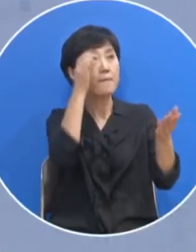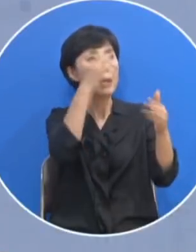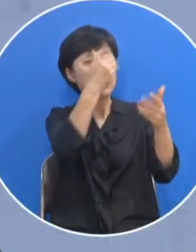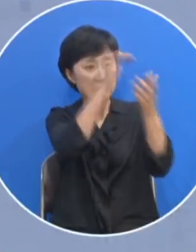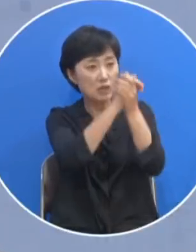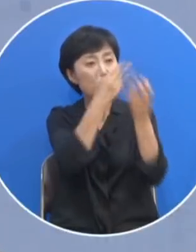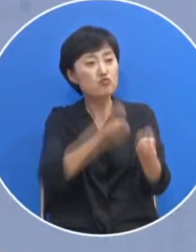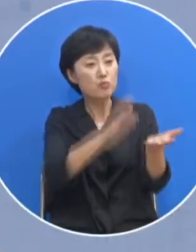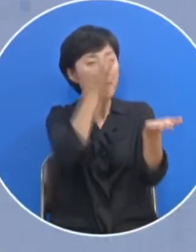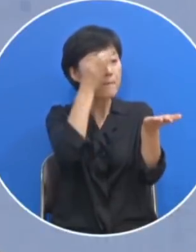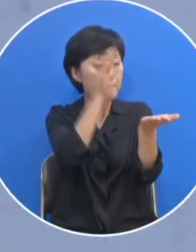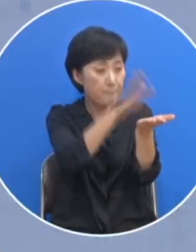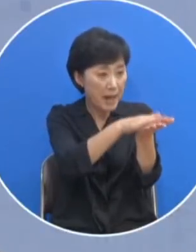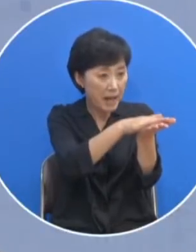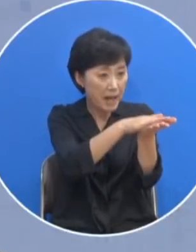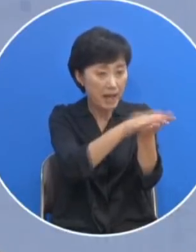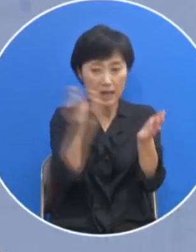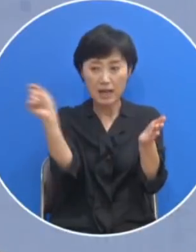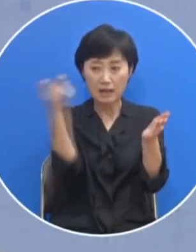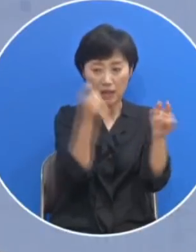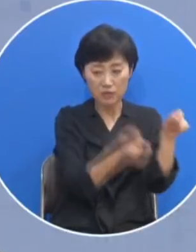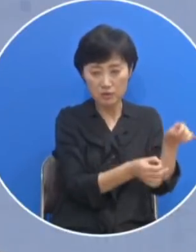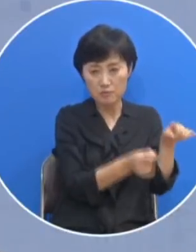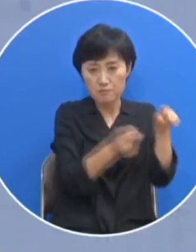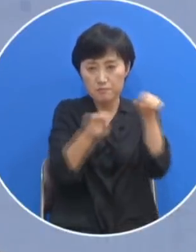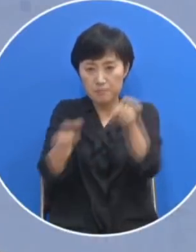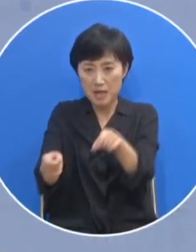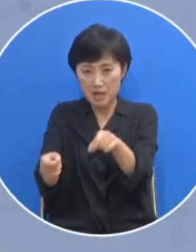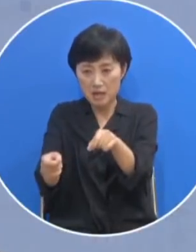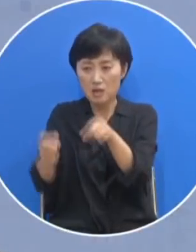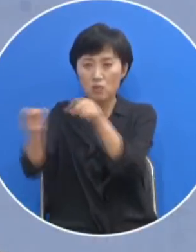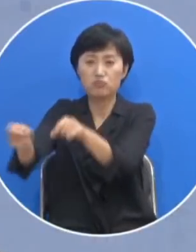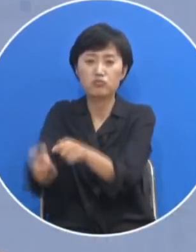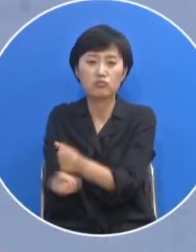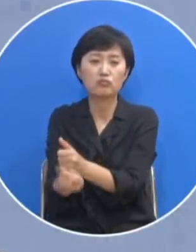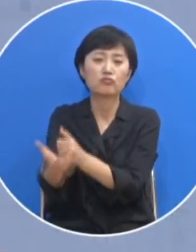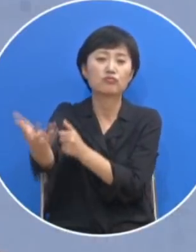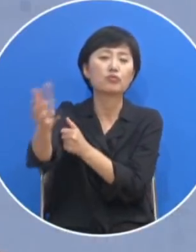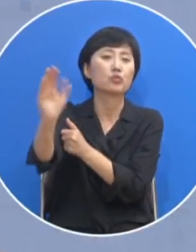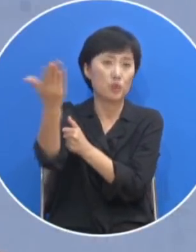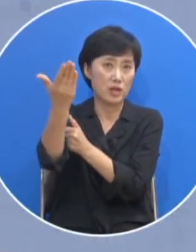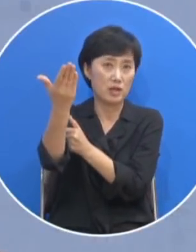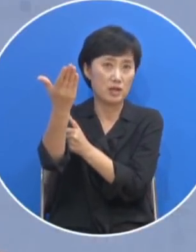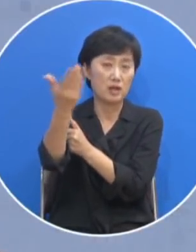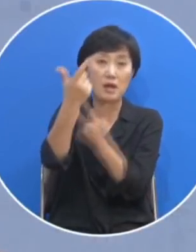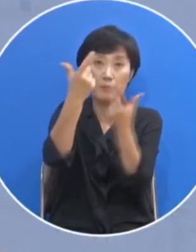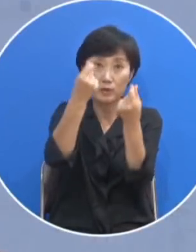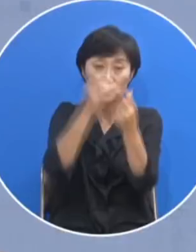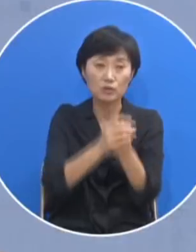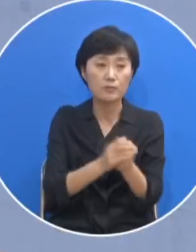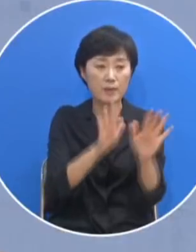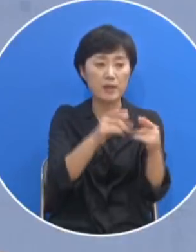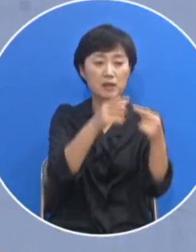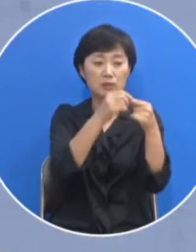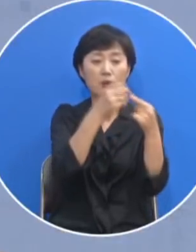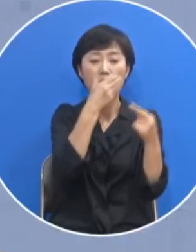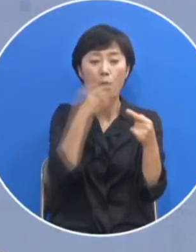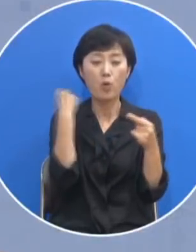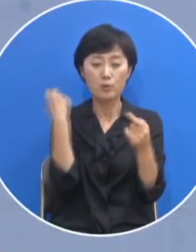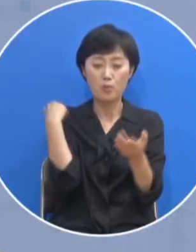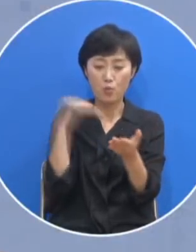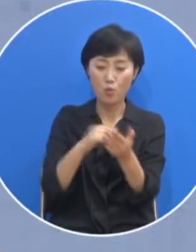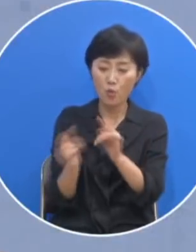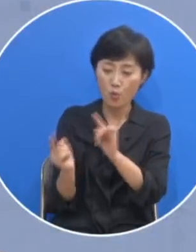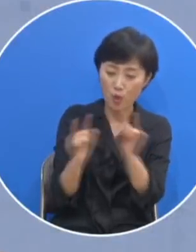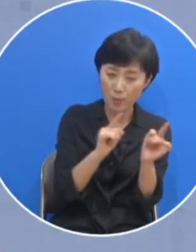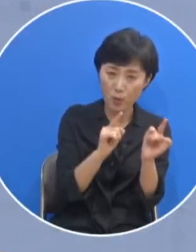내려 보세요 비법 이쁘고요 회복 말씀좀 해주시면 좀더 올 옛날집 이렇게 된거 더 h 마지막 세번째